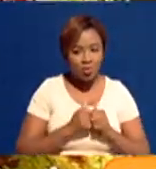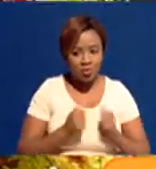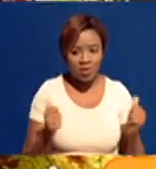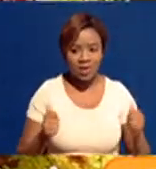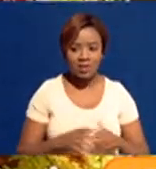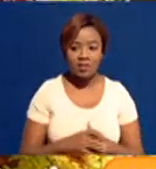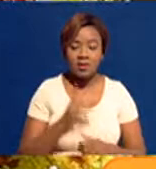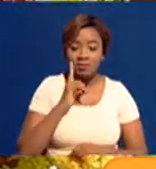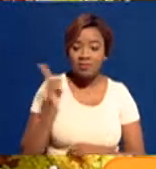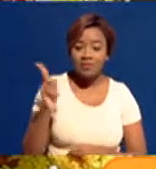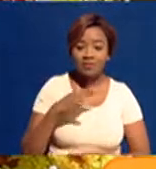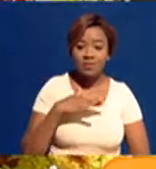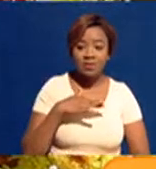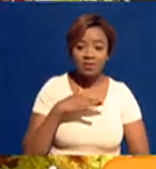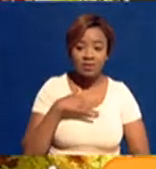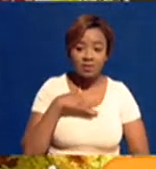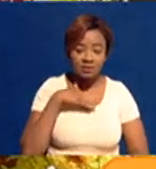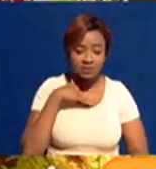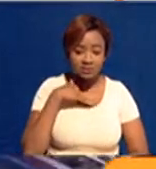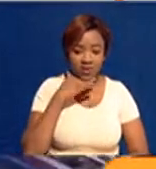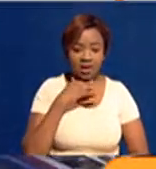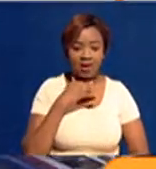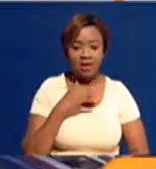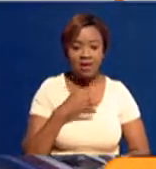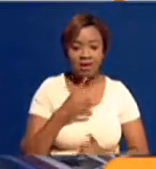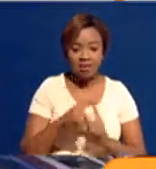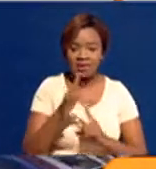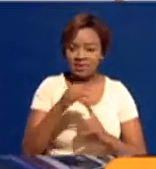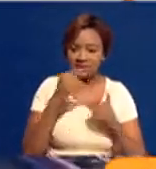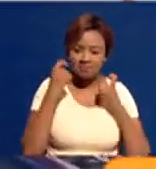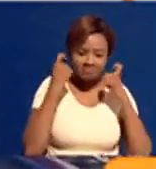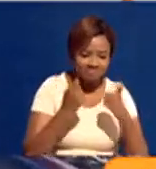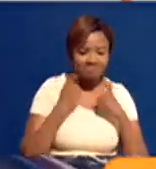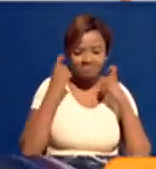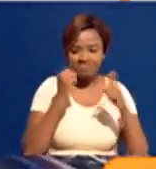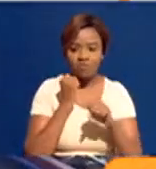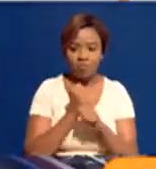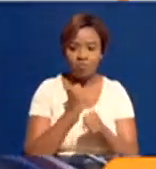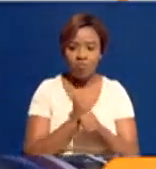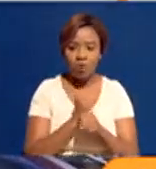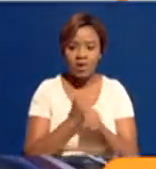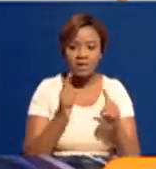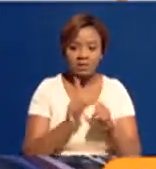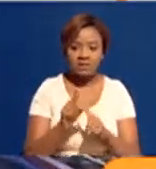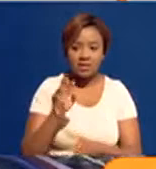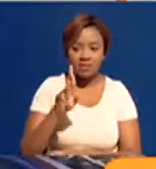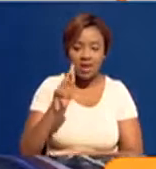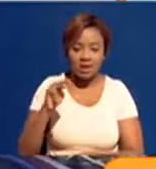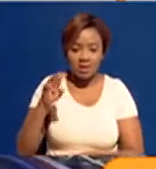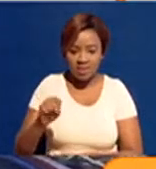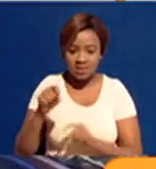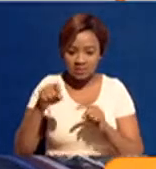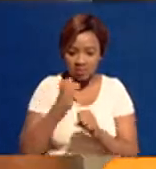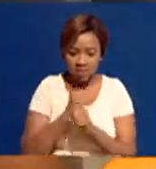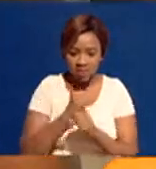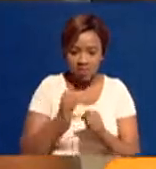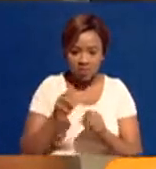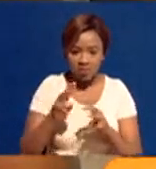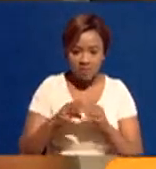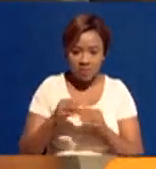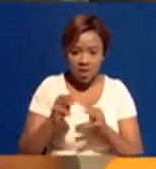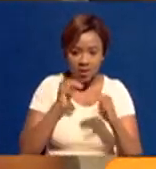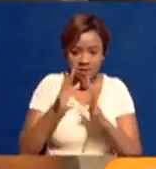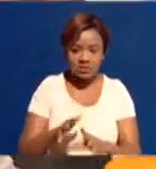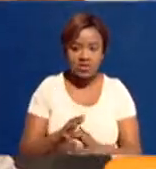wenzake. Marehemu Hellen Avunga ametajwa kama mchapakazi shupavu. Na kampuni ya Royal Media Services ikiongozwa na meneja wa